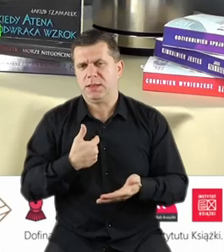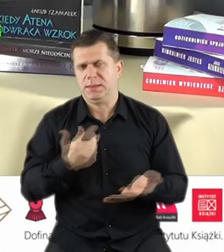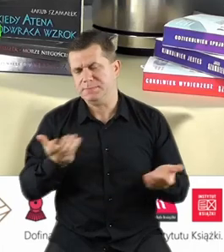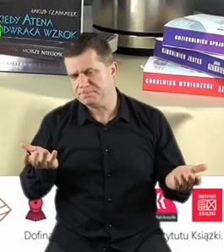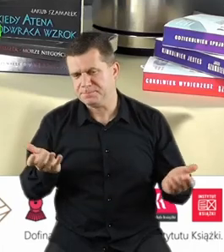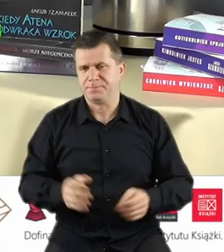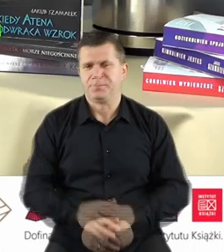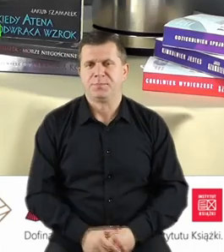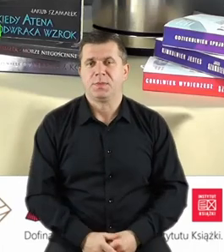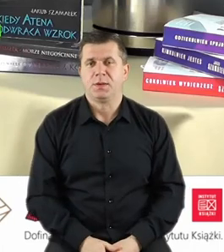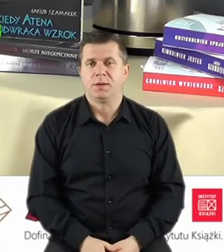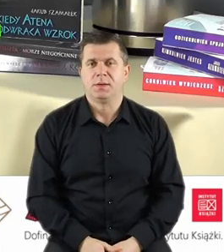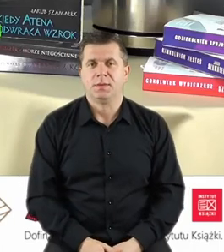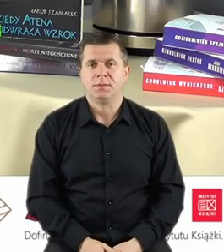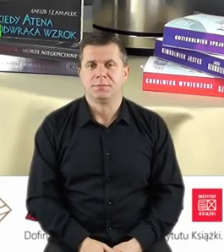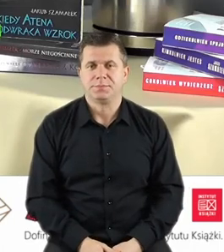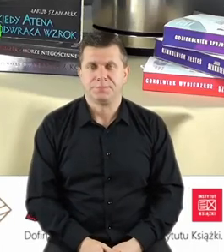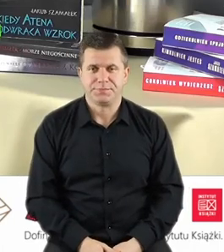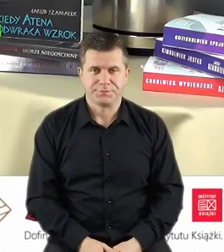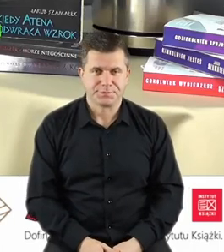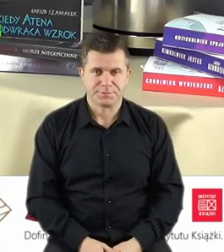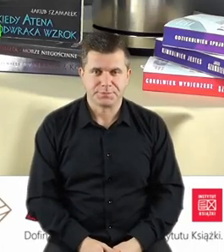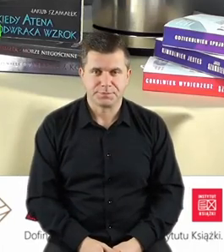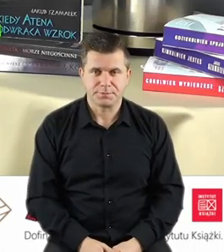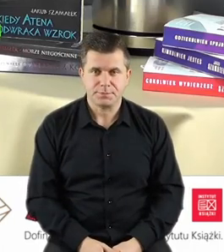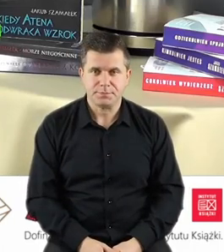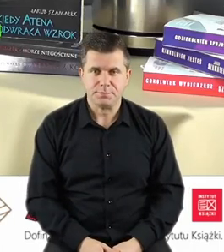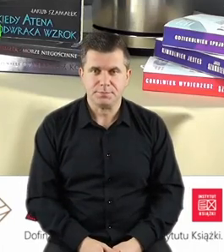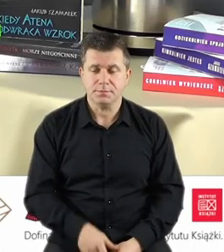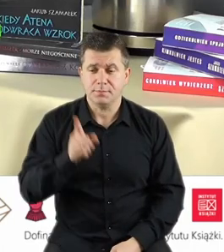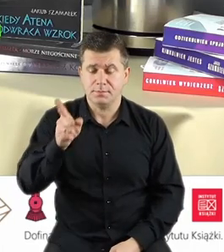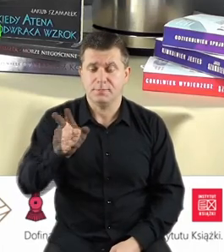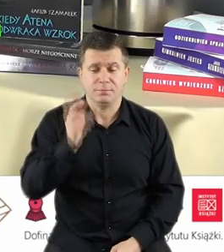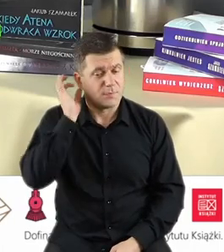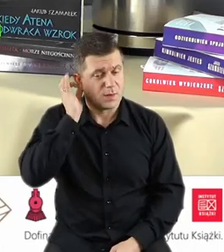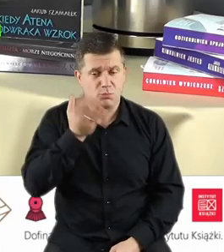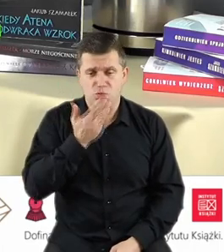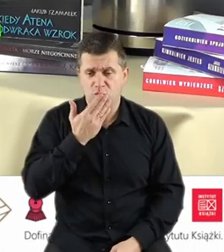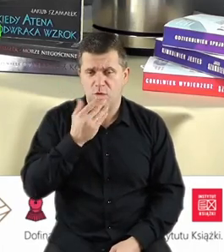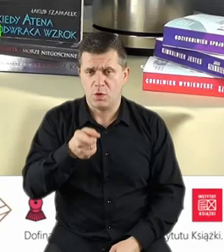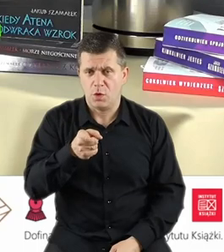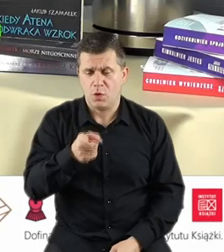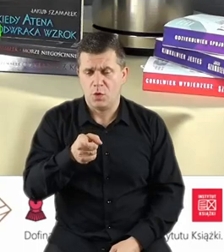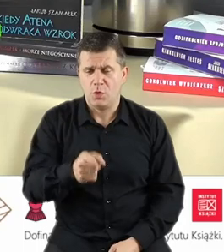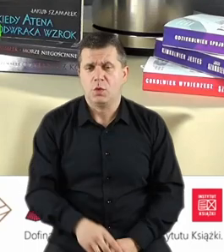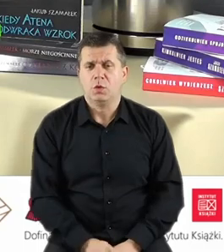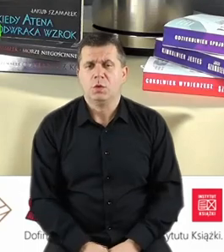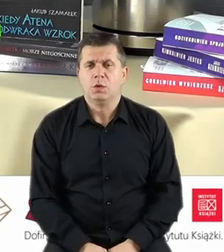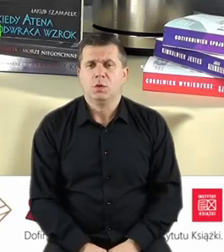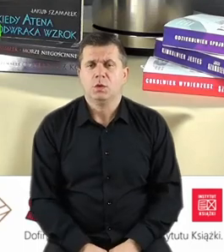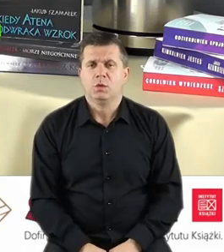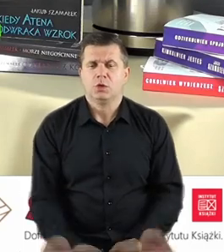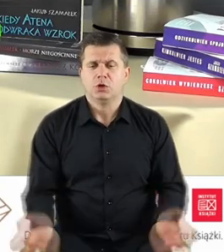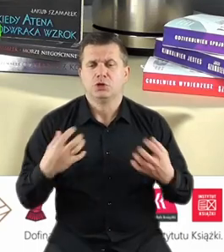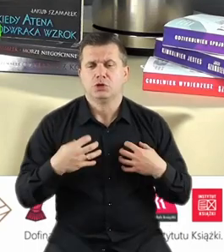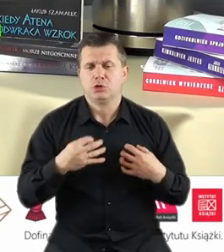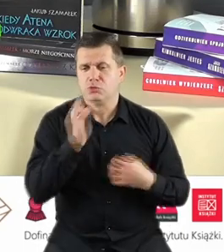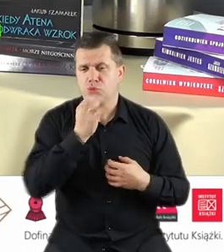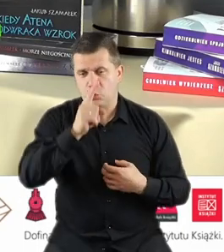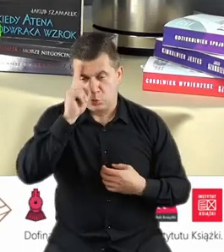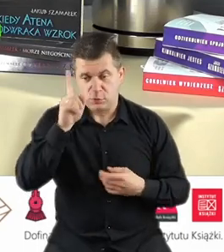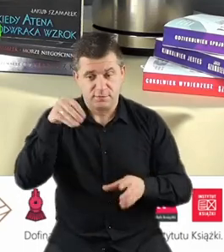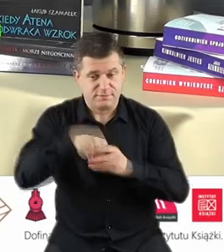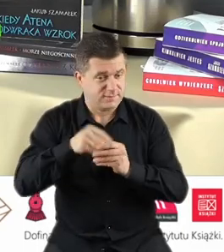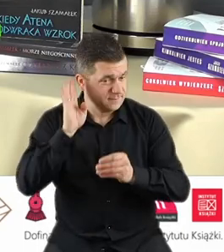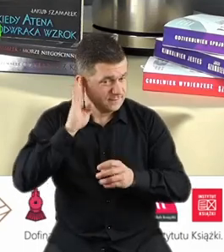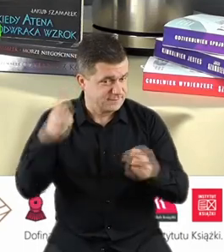Natomiast to, co jakby właśnie mówi pani o tych życiu, które młodych ludzi, które się toczy w sieci, no to jest